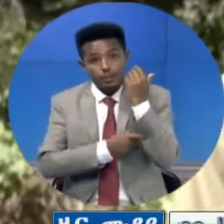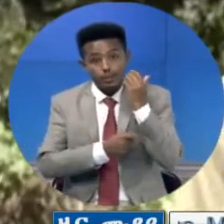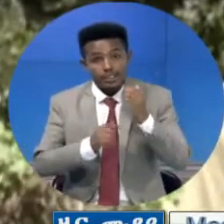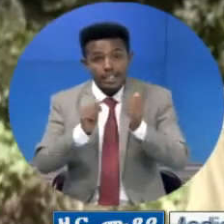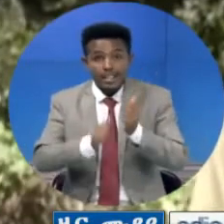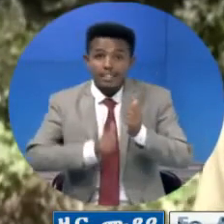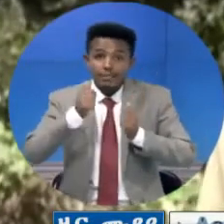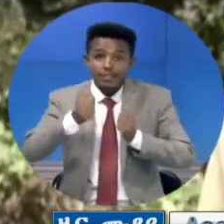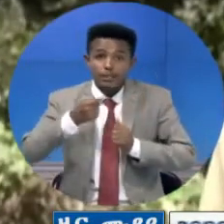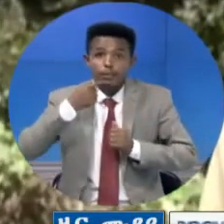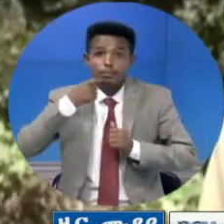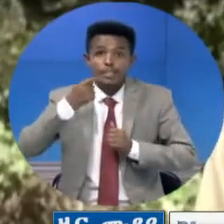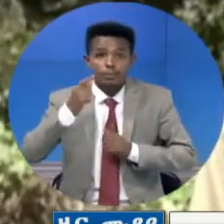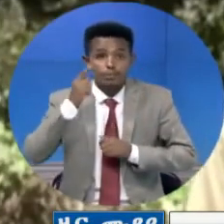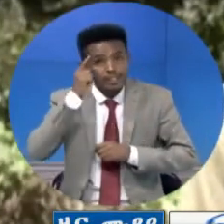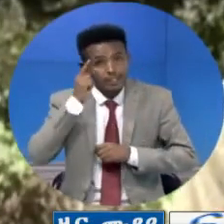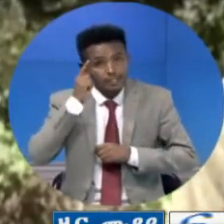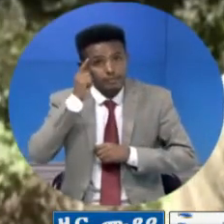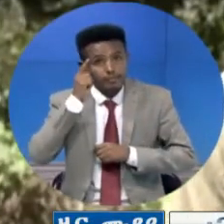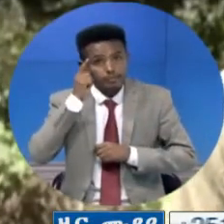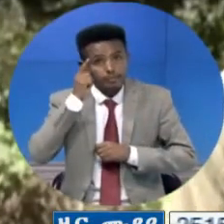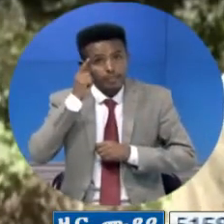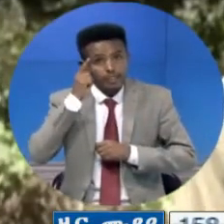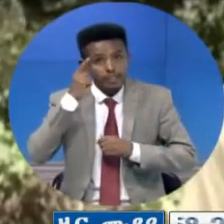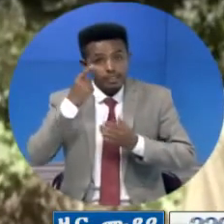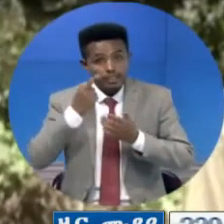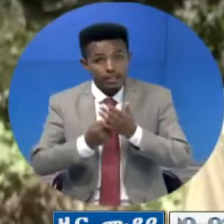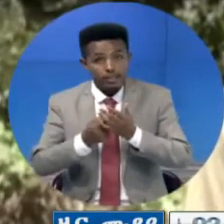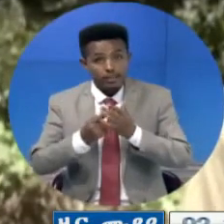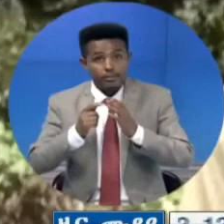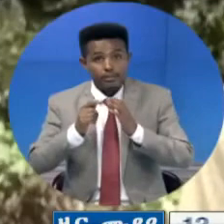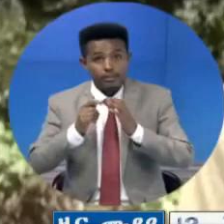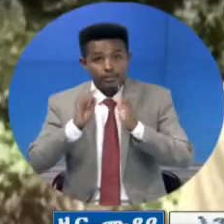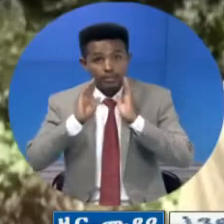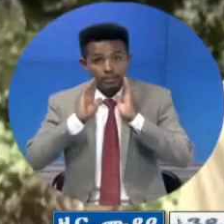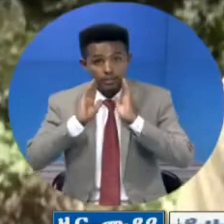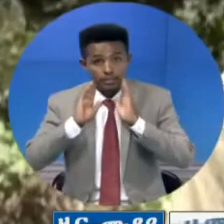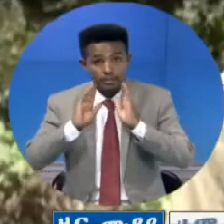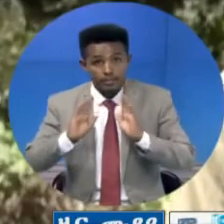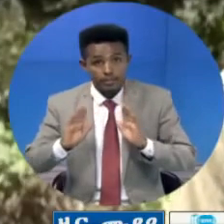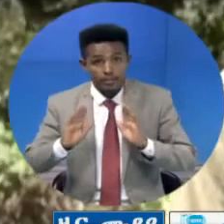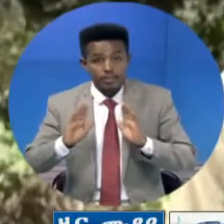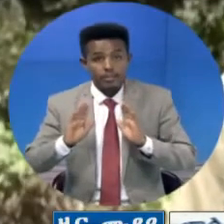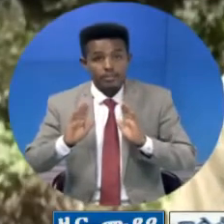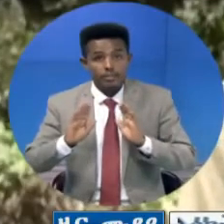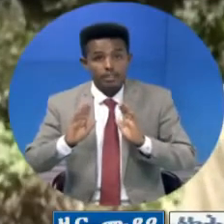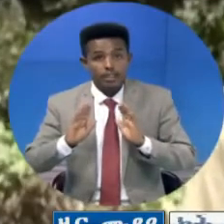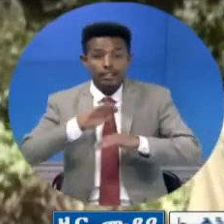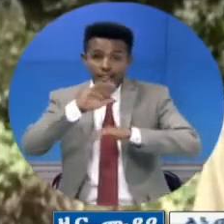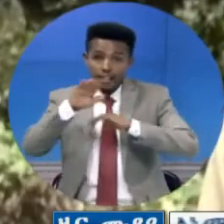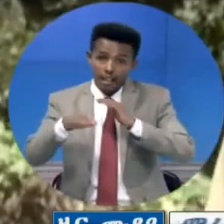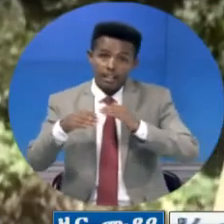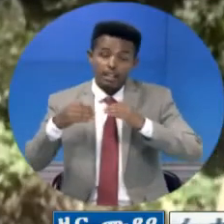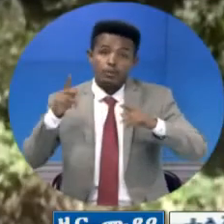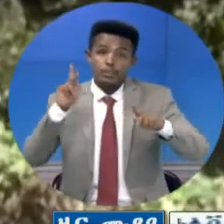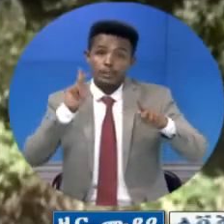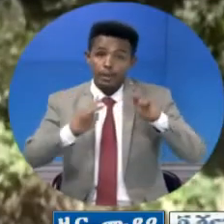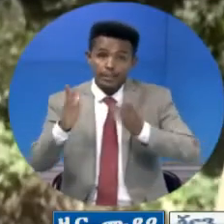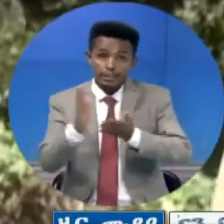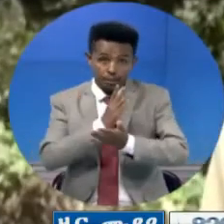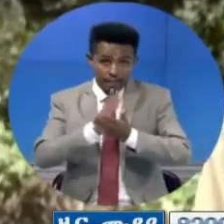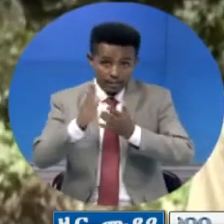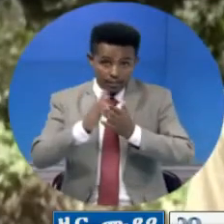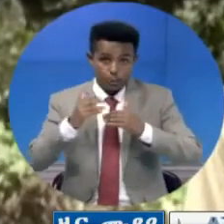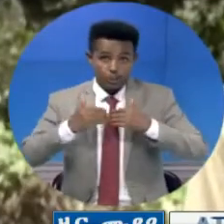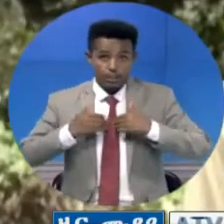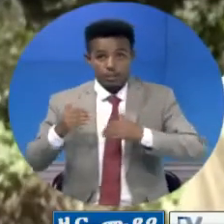እናልፋቸዋለን ብለን እናስብ ብቻችንን ከጸጥታይ ብቻችንን ሳይሆን አጠቃላይ ያለውን ማህበረሰቡን አሳትፈን ወጣቱን